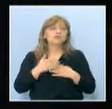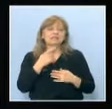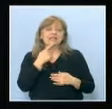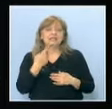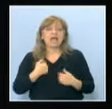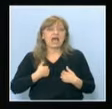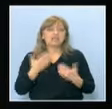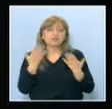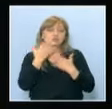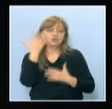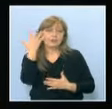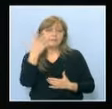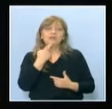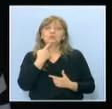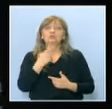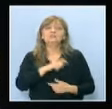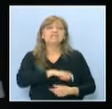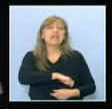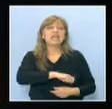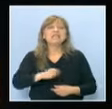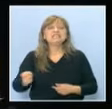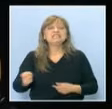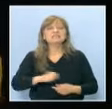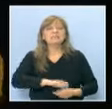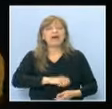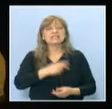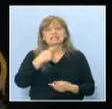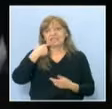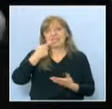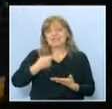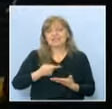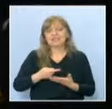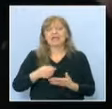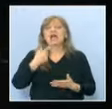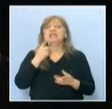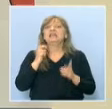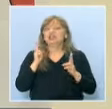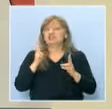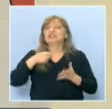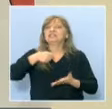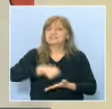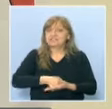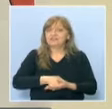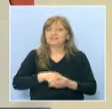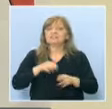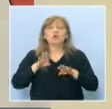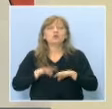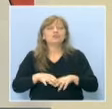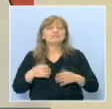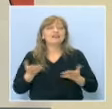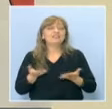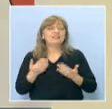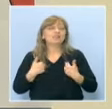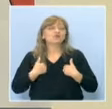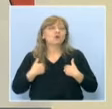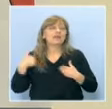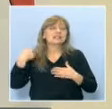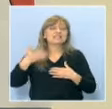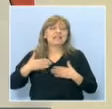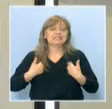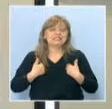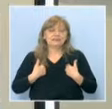години испански, реших да затвърдя и да оставя нещо след себе си в моето училище. За възпитаниците на